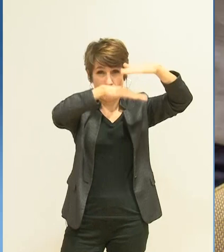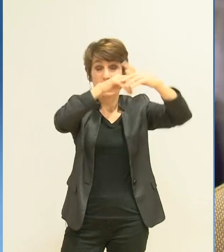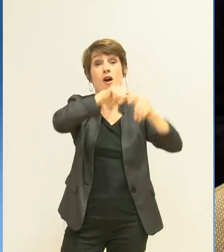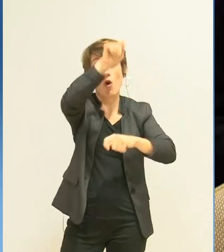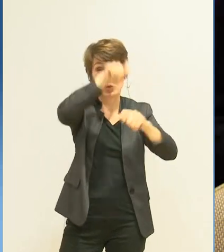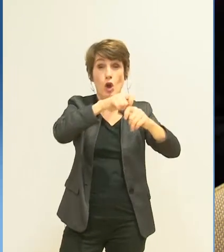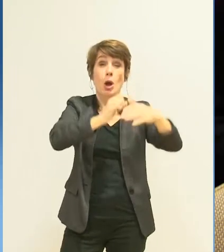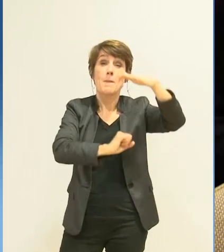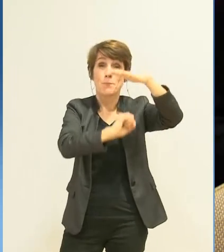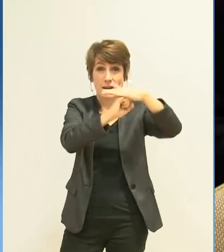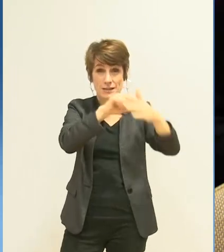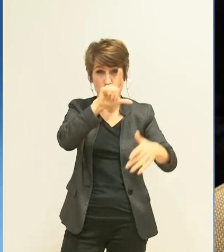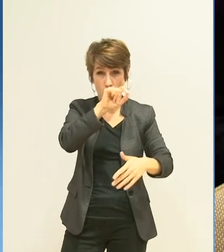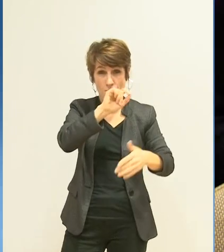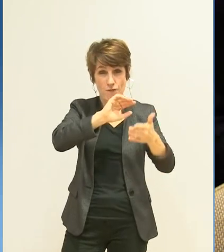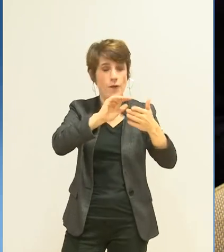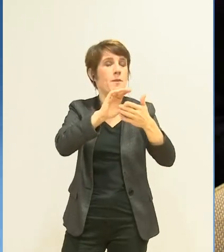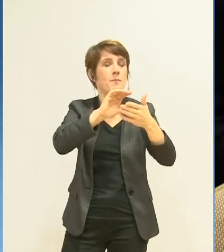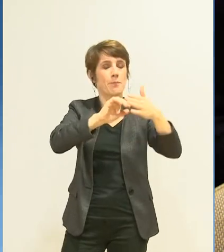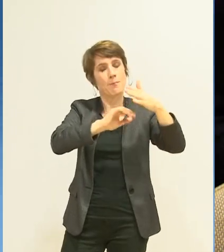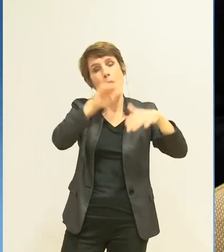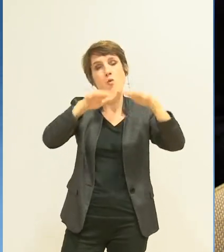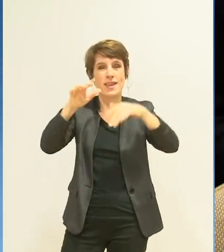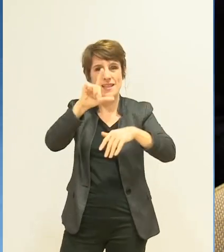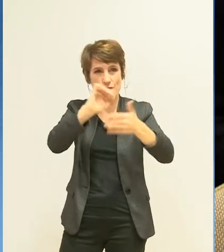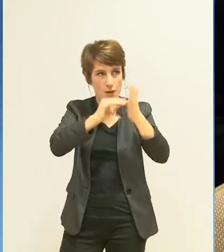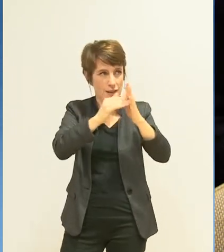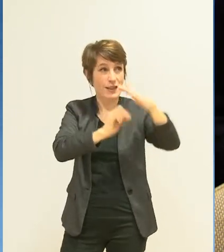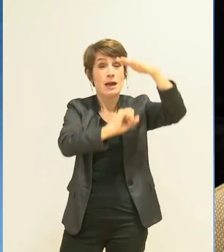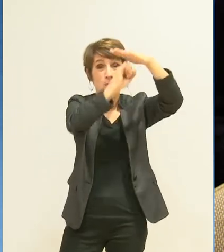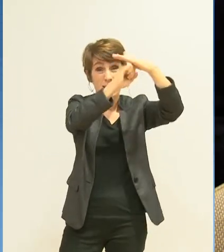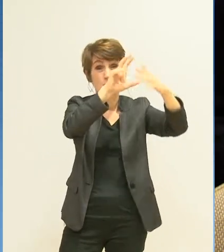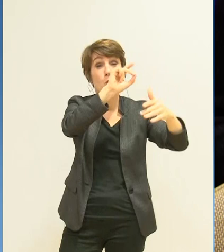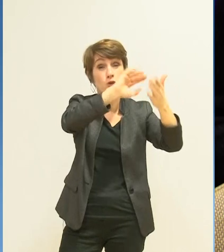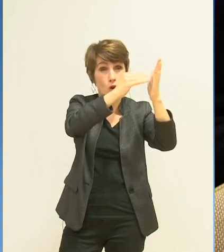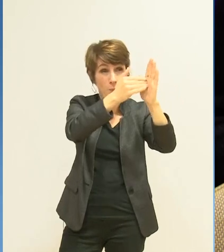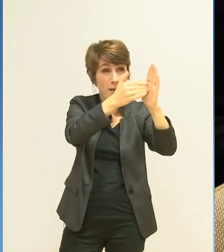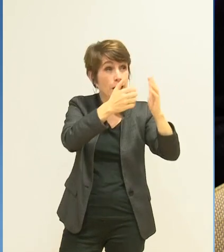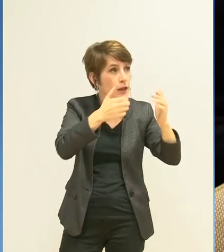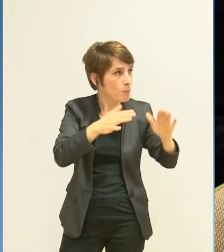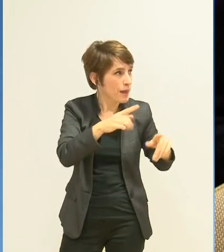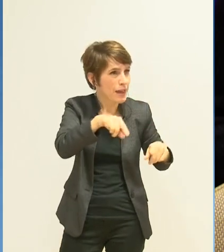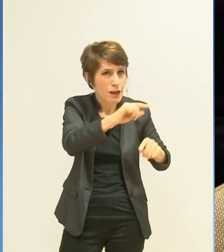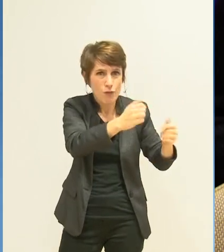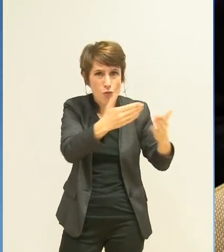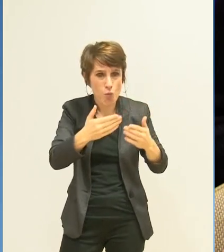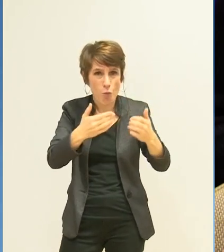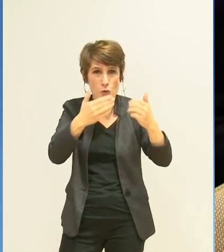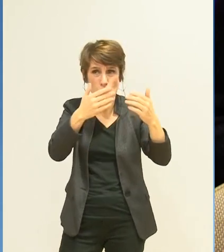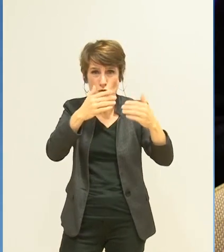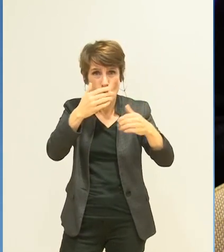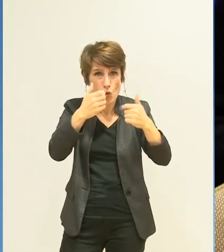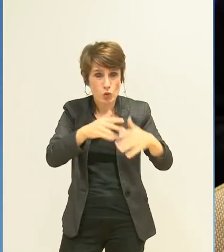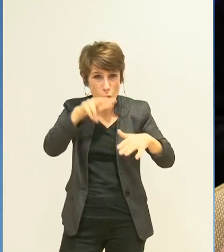à 20 mètres maximum 30 m et pourtant vous fixé un objectif déraisonnable de logements à construire dans le plan local de